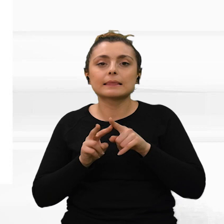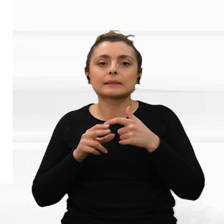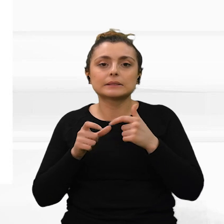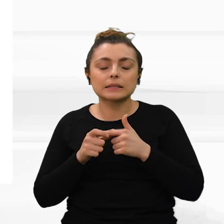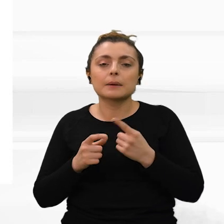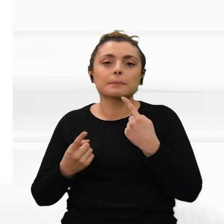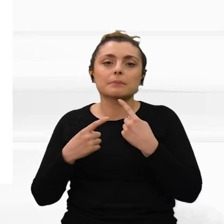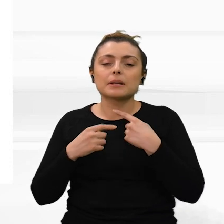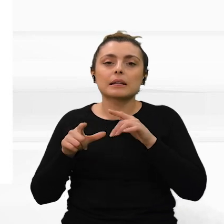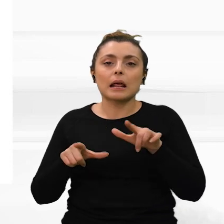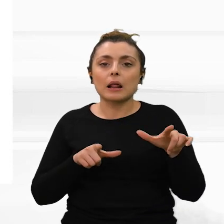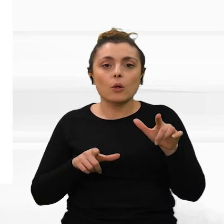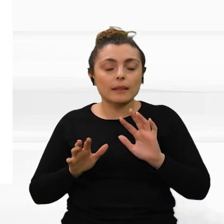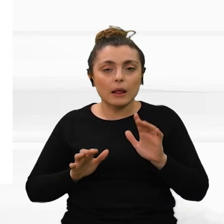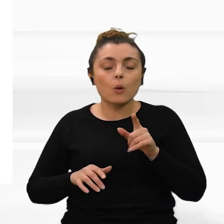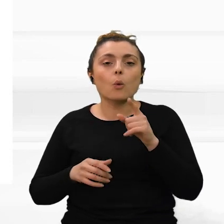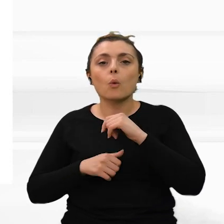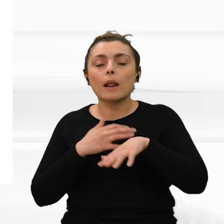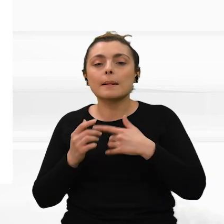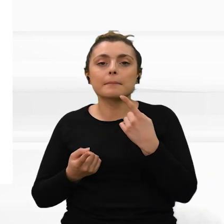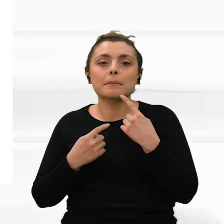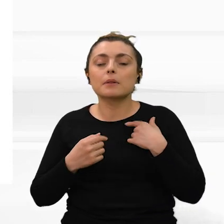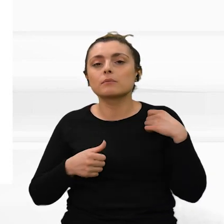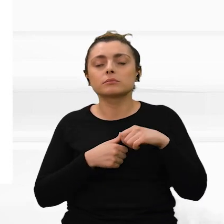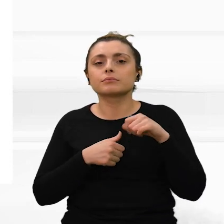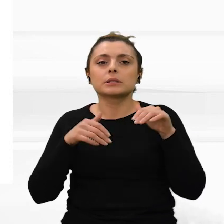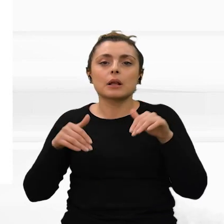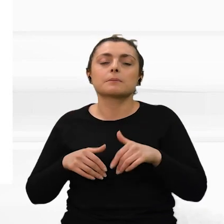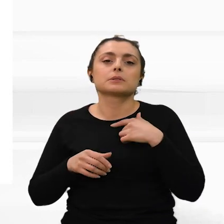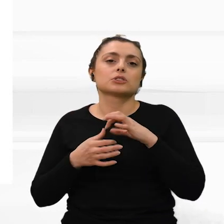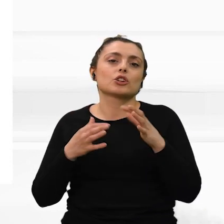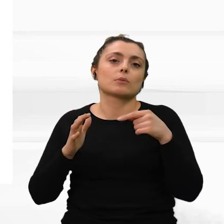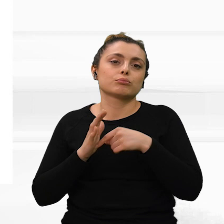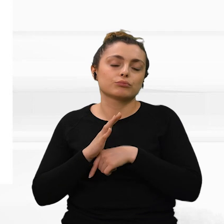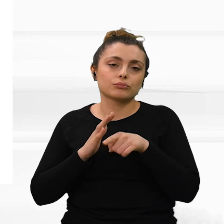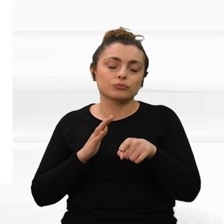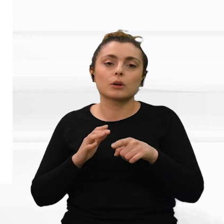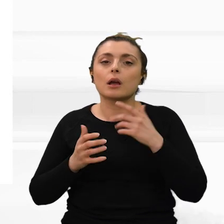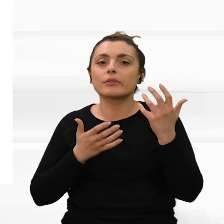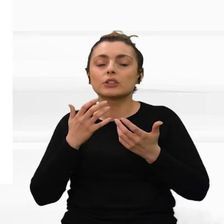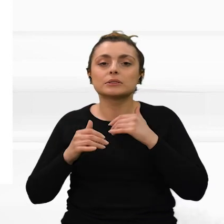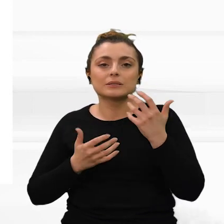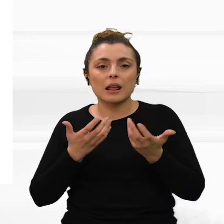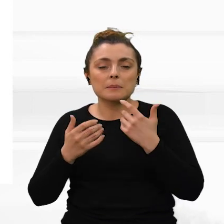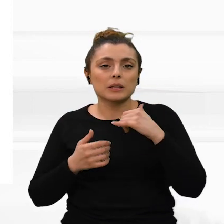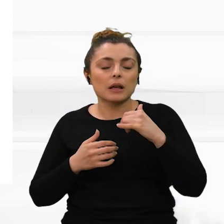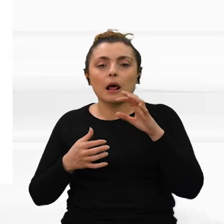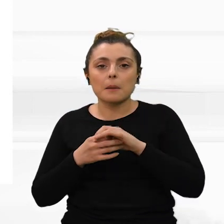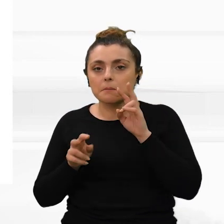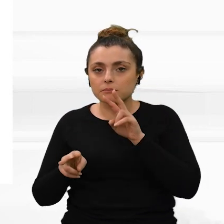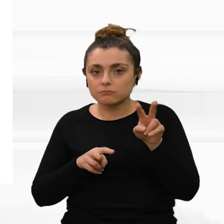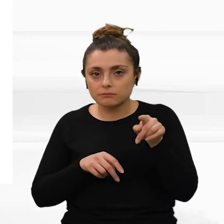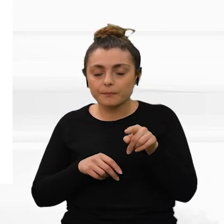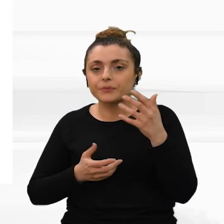gelen nesnelerin birbirini gerektirmesi değil olayların birbiri ardısıra gelmesinden ibarettir Çünkü Ateş ile yanma arasındaki